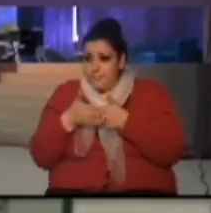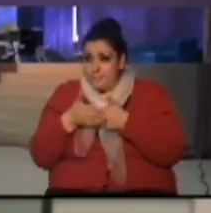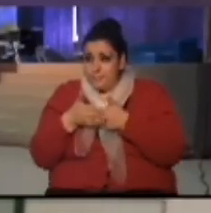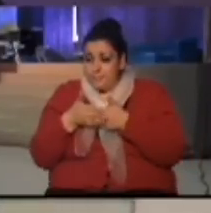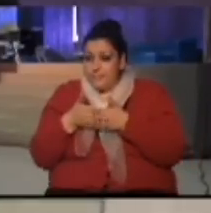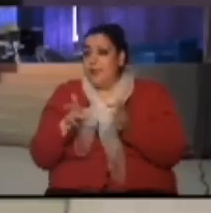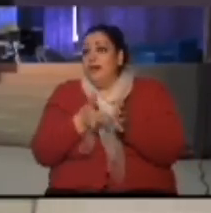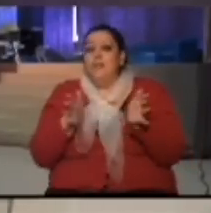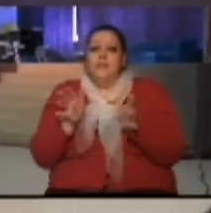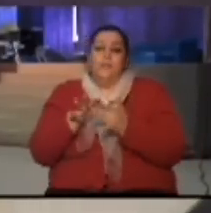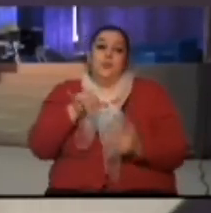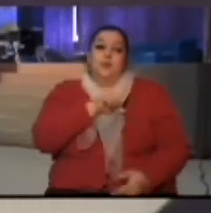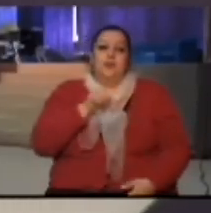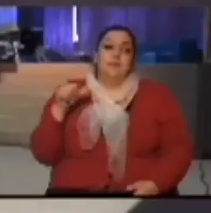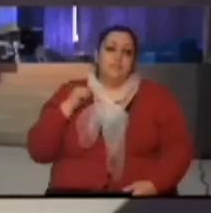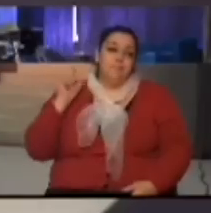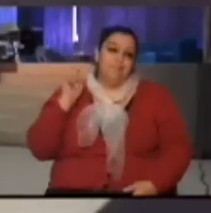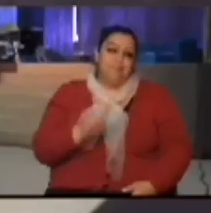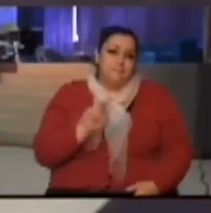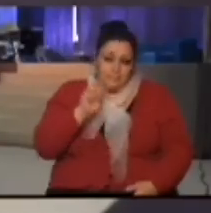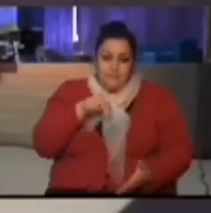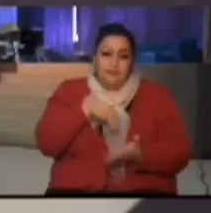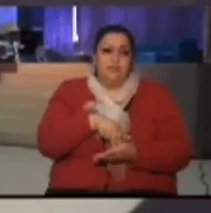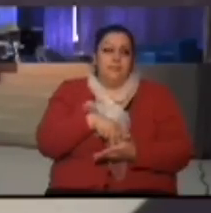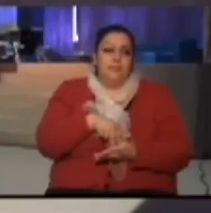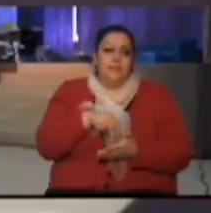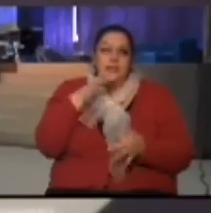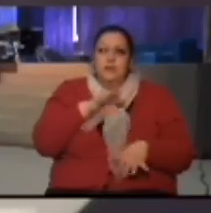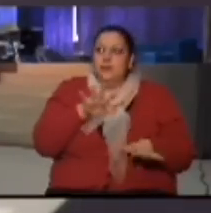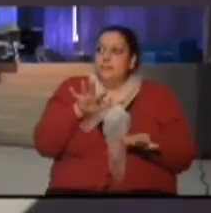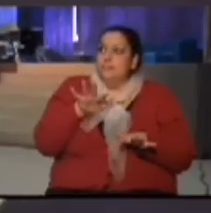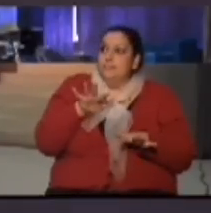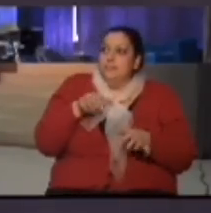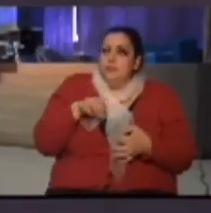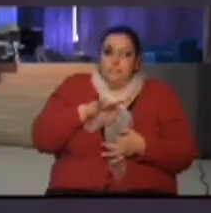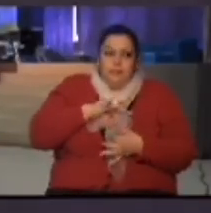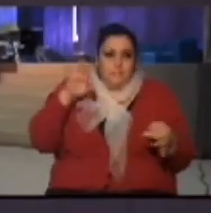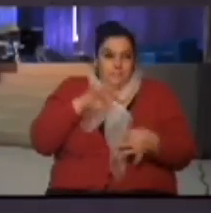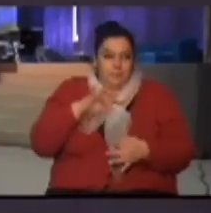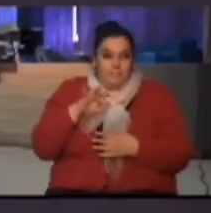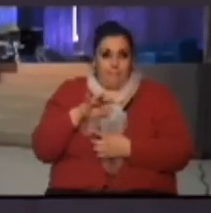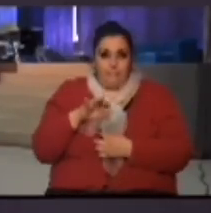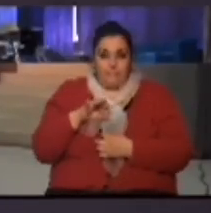Հիսուսը եկավ նրանց մեջ կանգնեց։ Ես ուզում մի փոքր խոսեմ փակ դռների մասին։